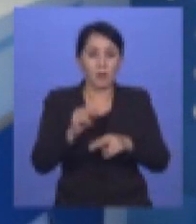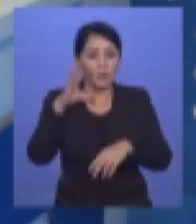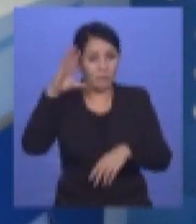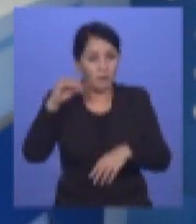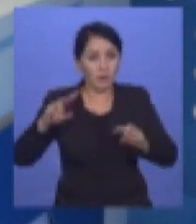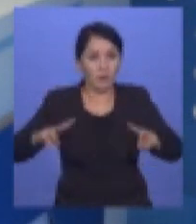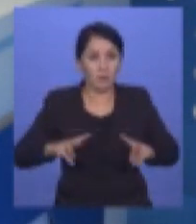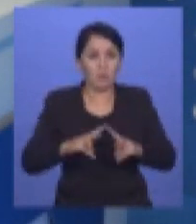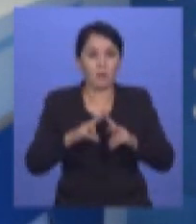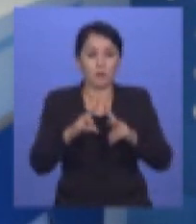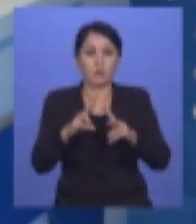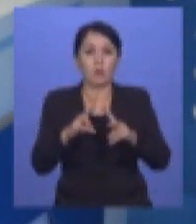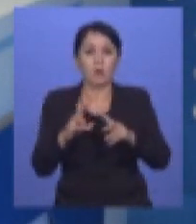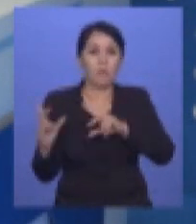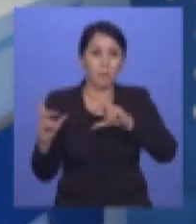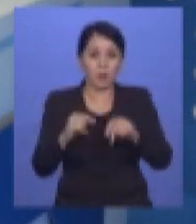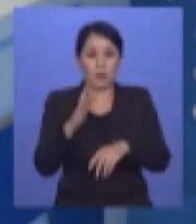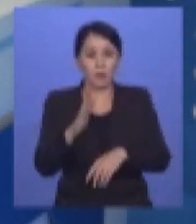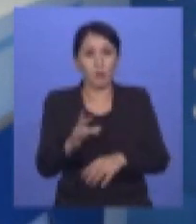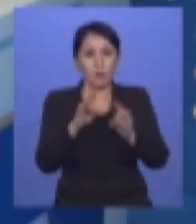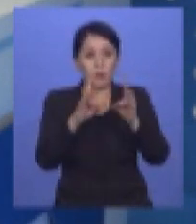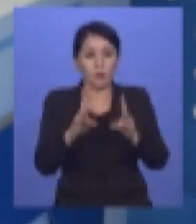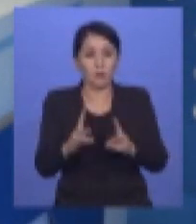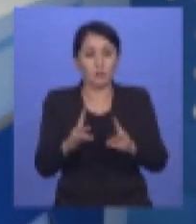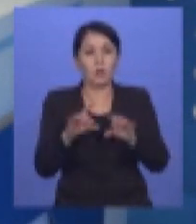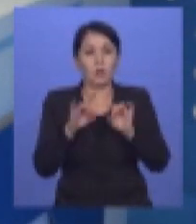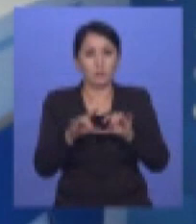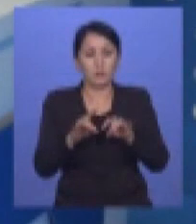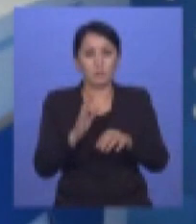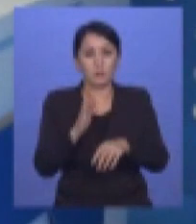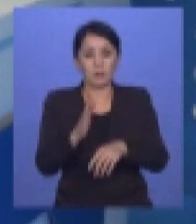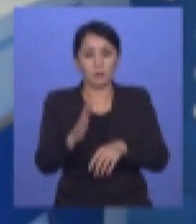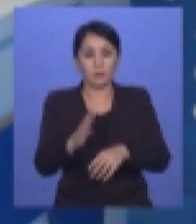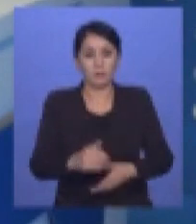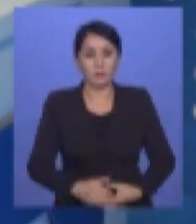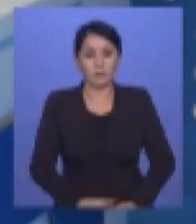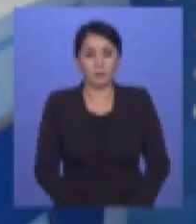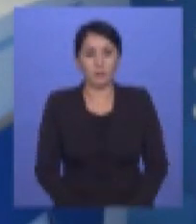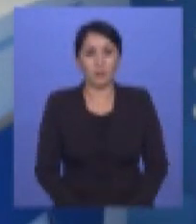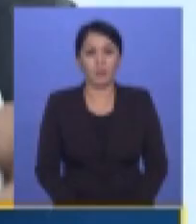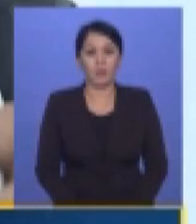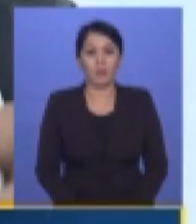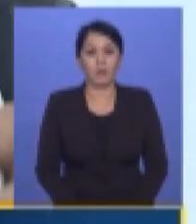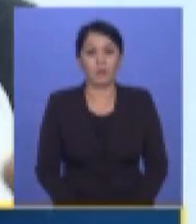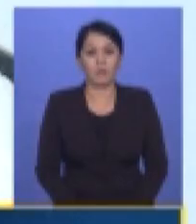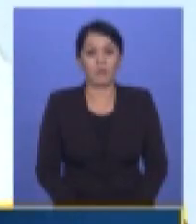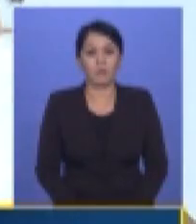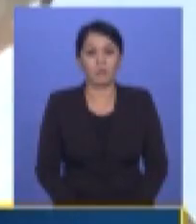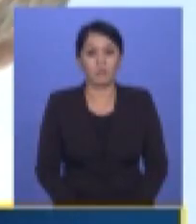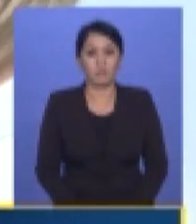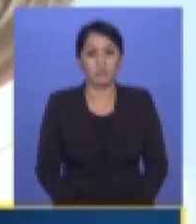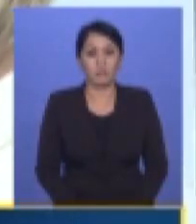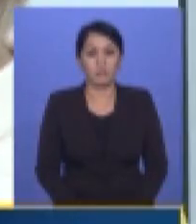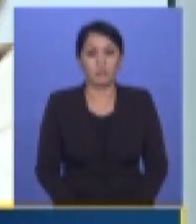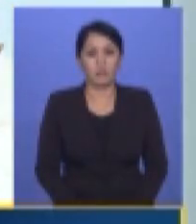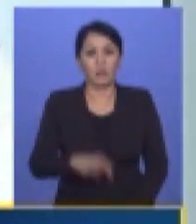ол Елордадағы ана мен бала орталығына жөнелтілмек. Оқыс оқиға жайлы тілшіміз Мағжан Ахмадина тарқатады.